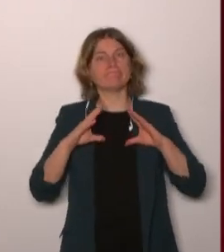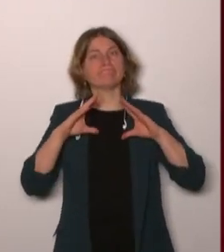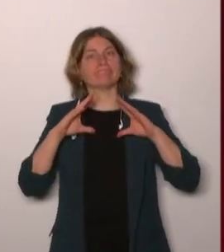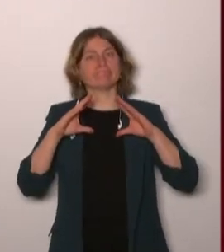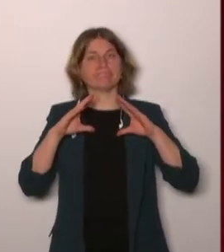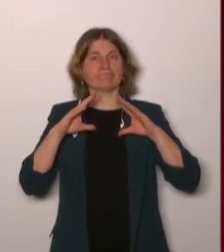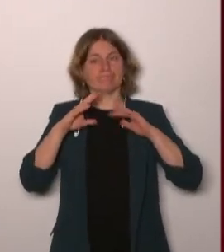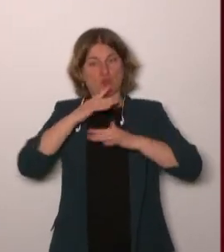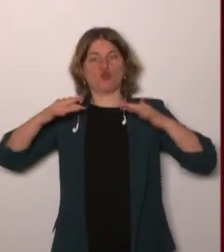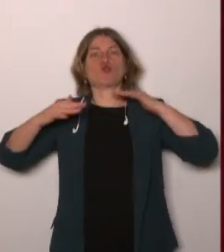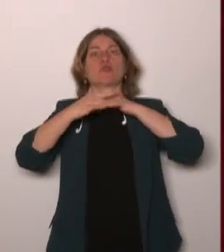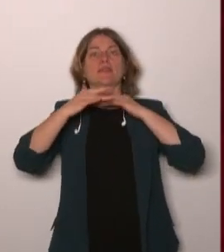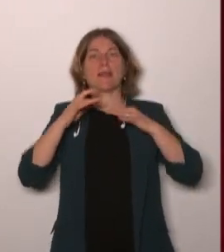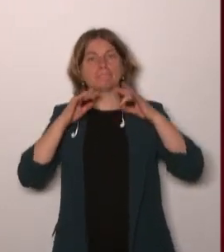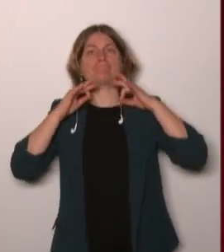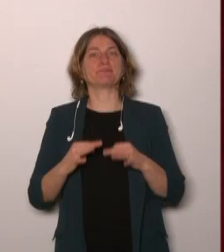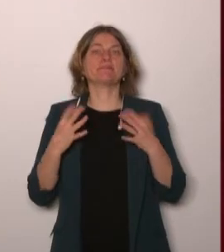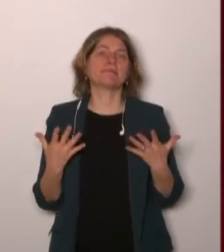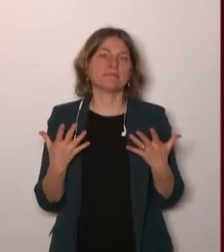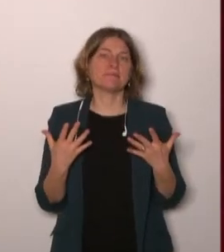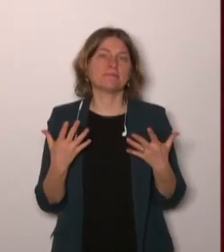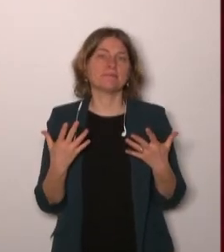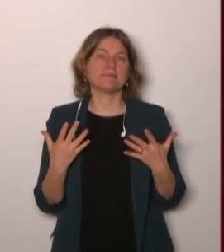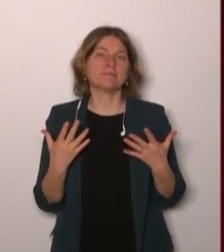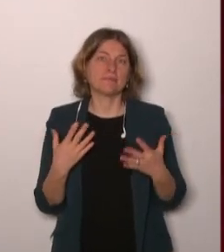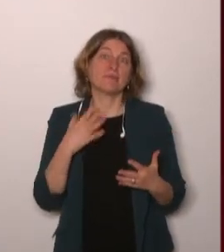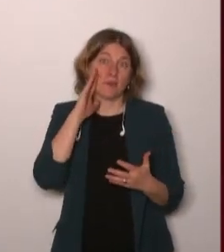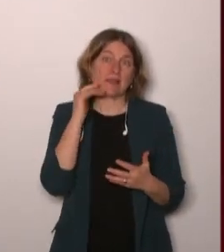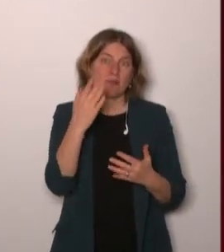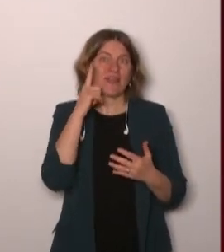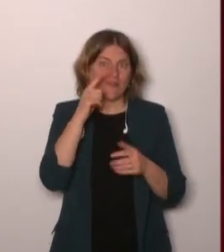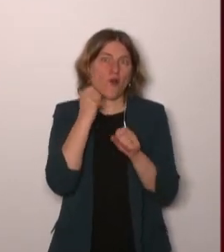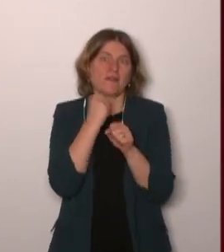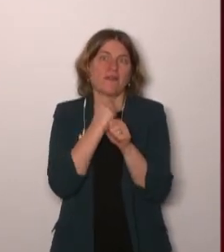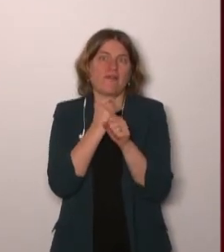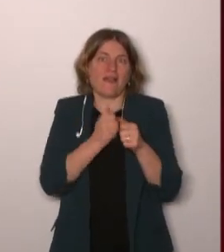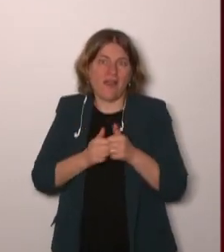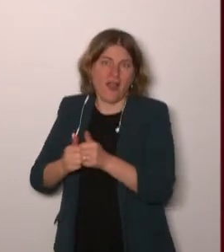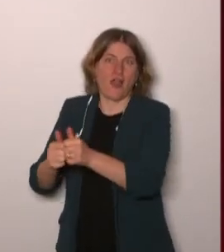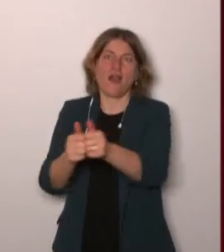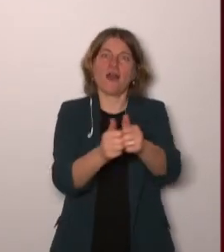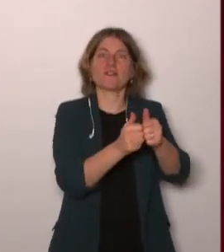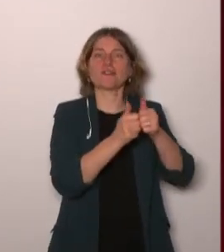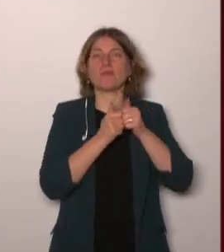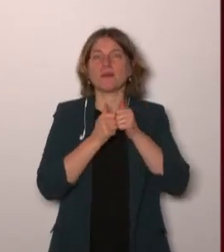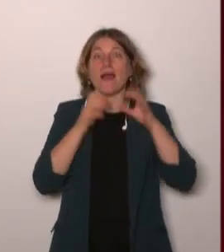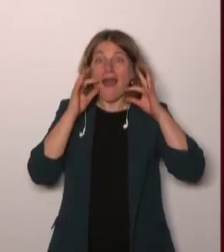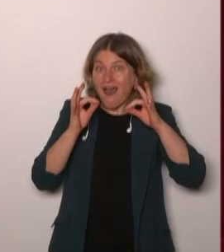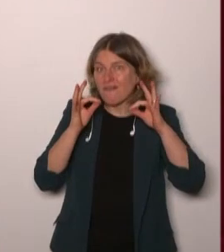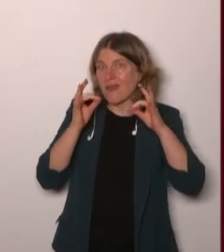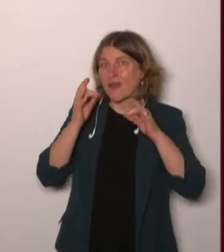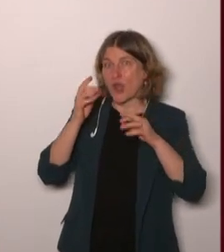sociétés et donc ça il faut qu'ensemble nous travaillions à ce que au niveau européen